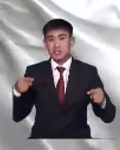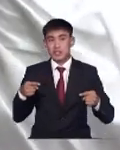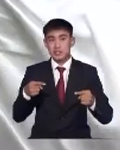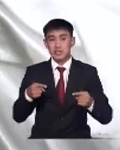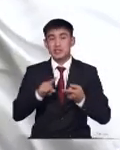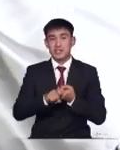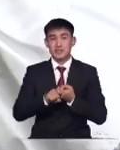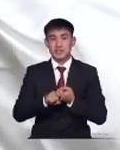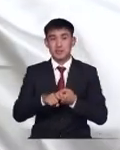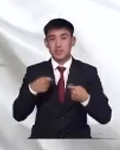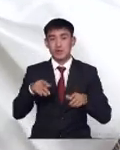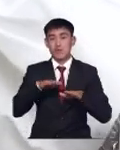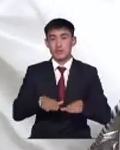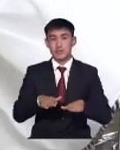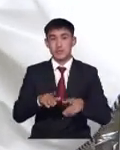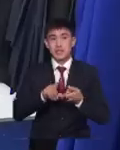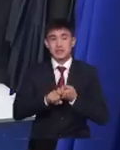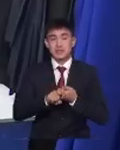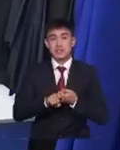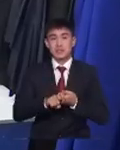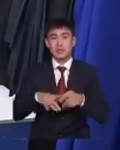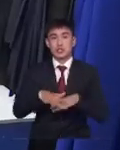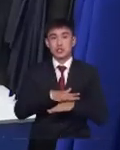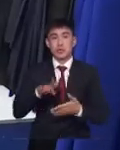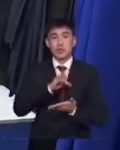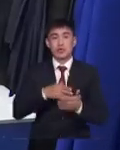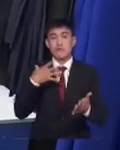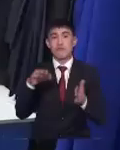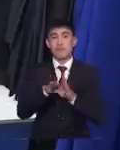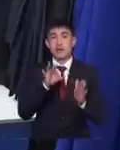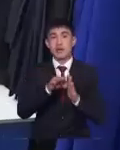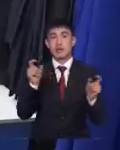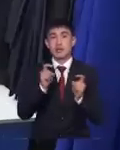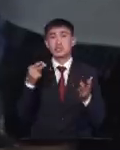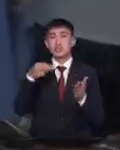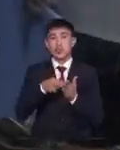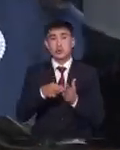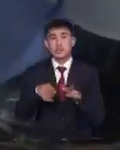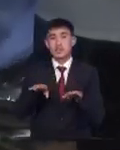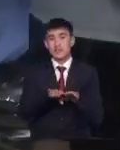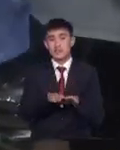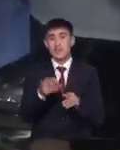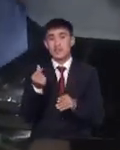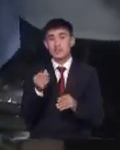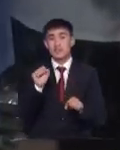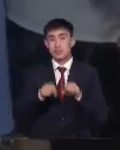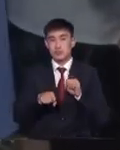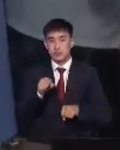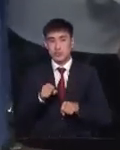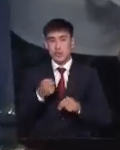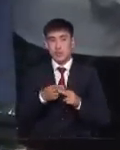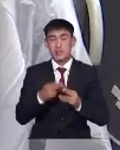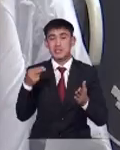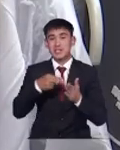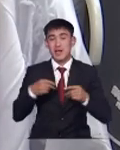в зависимости от торговой точки. В связи с этим жители города выбирают магазины, где стоимость школьной формы соответствует их финансовым возможностям. При этом